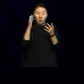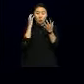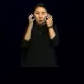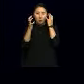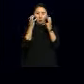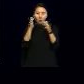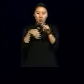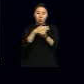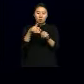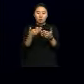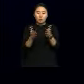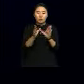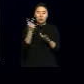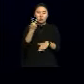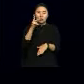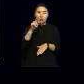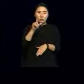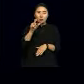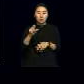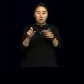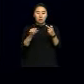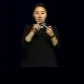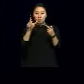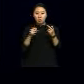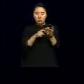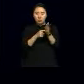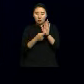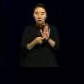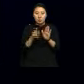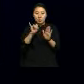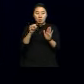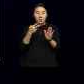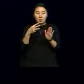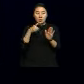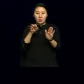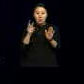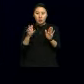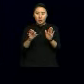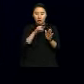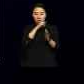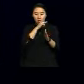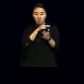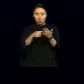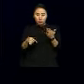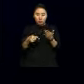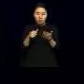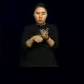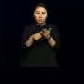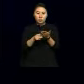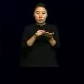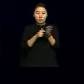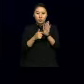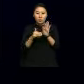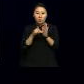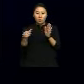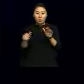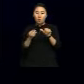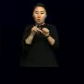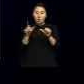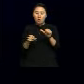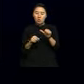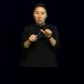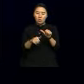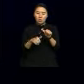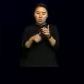것은 환경부가 2015년 12월에 고시한 미량 특정 대기 유해물질 기준 농도와 또 지난 5월에 고시한